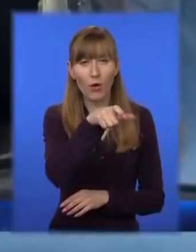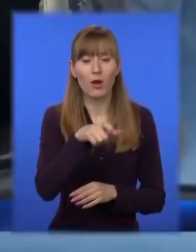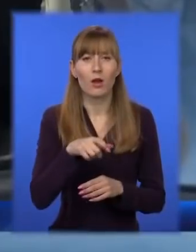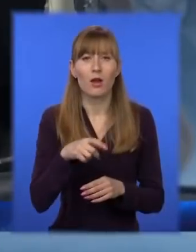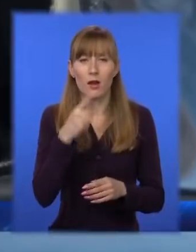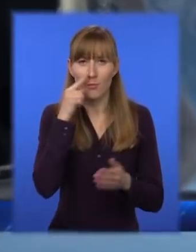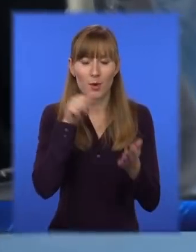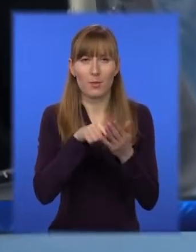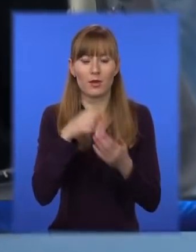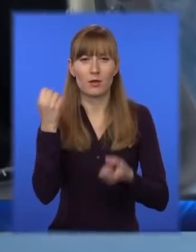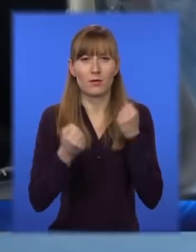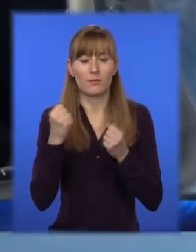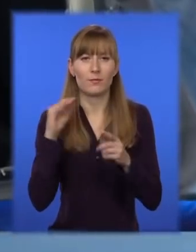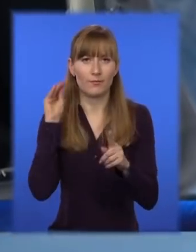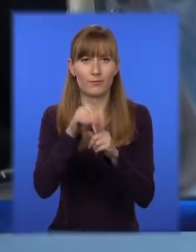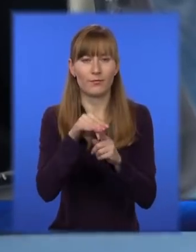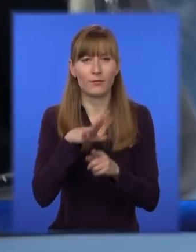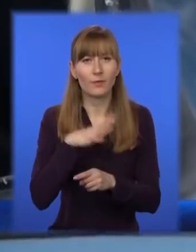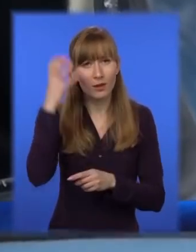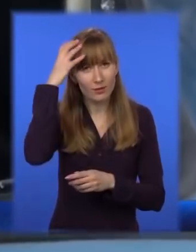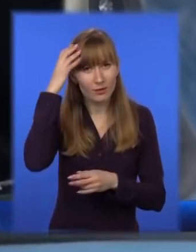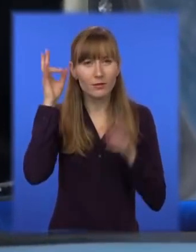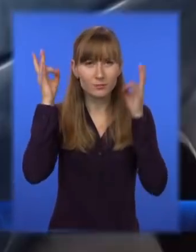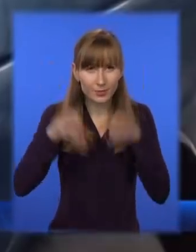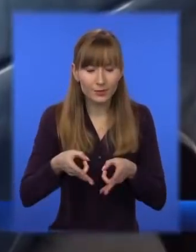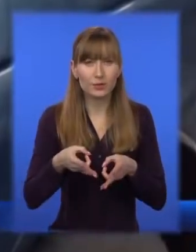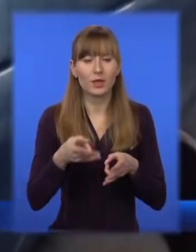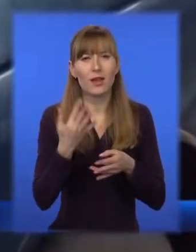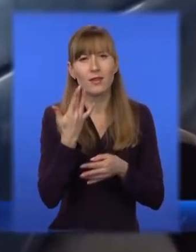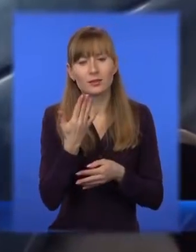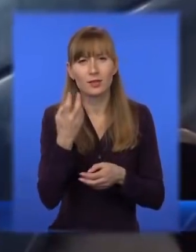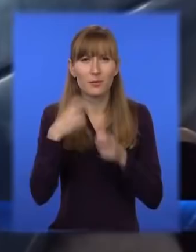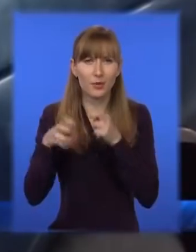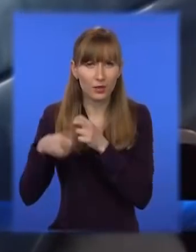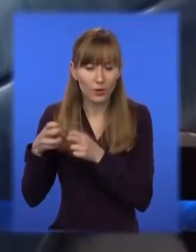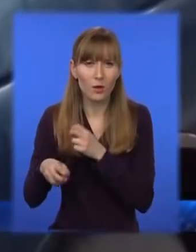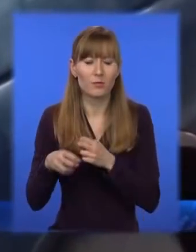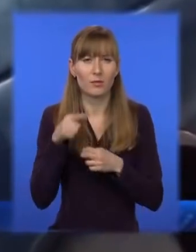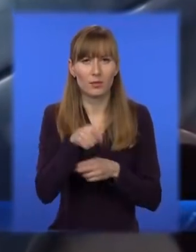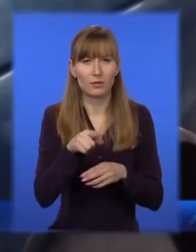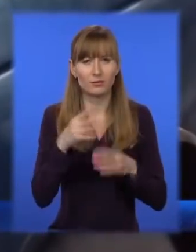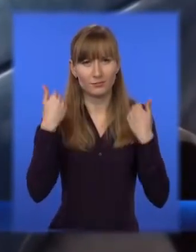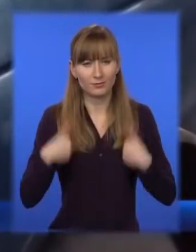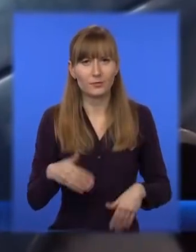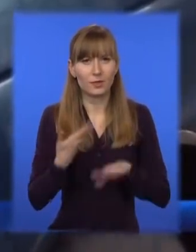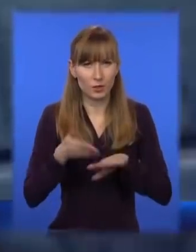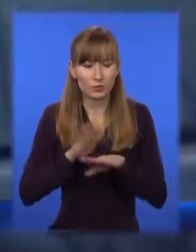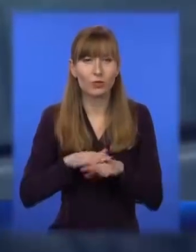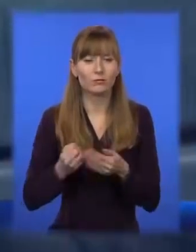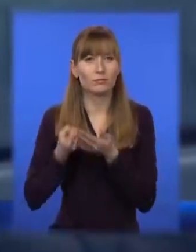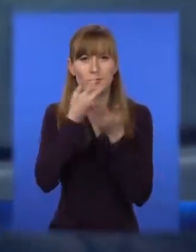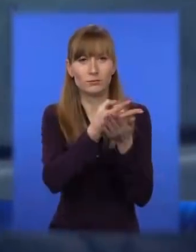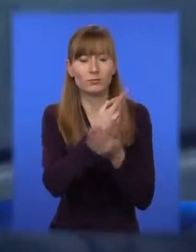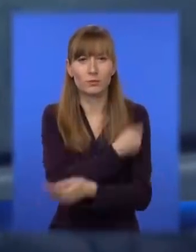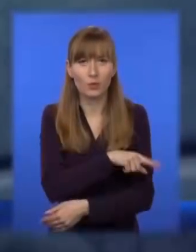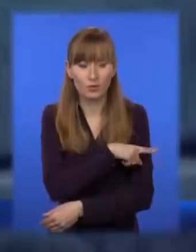частину та потрапив під колеса Лади. З відкритою черепно-мозковою травмою та декількома переламами у важкому стані чоловіка забрали до